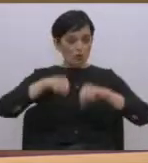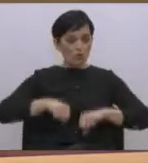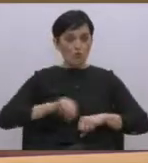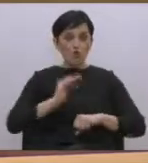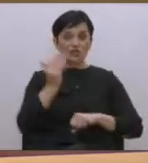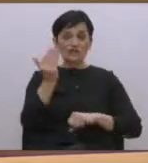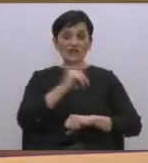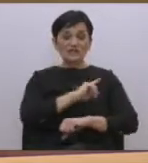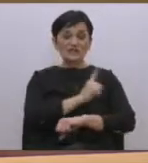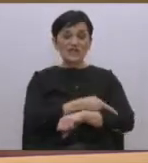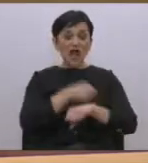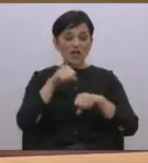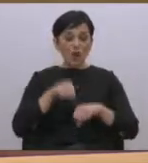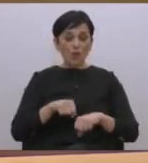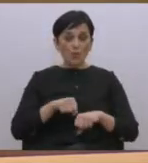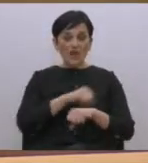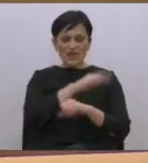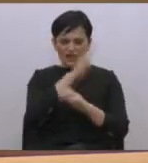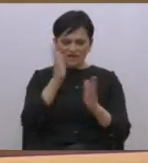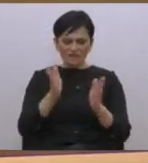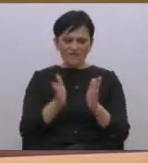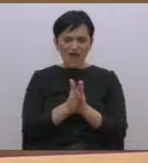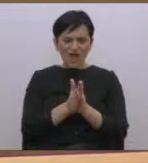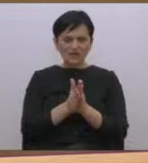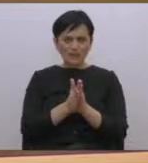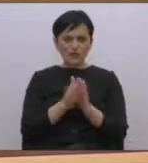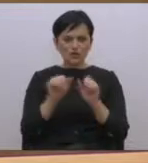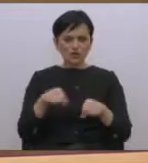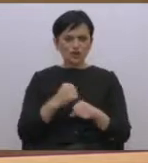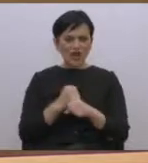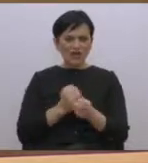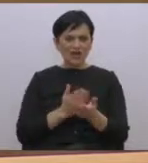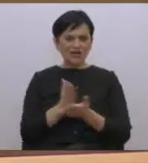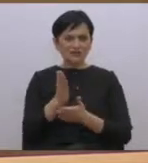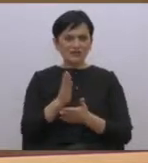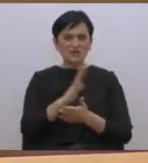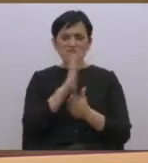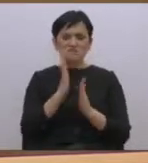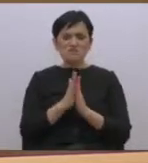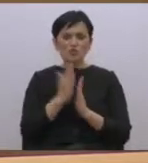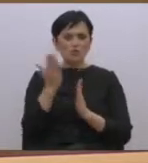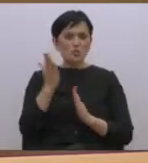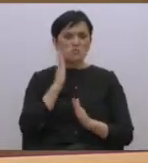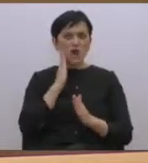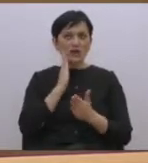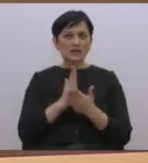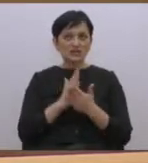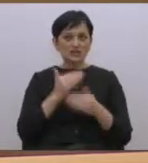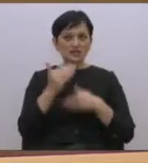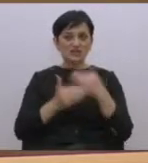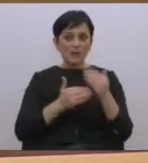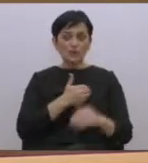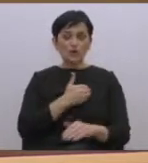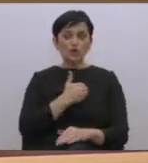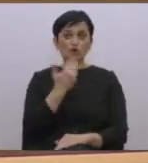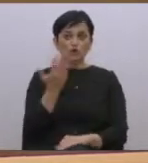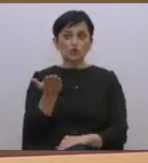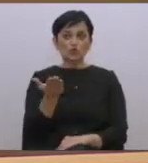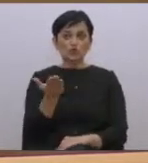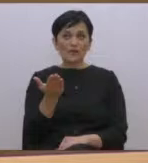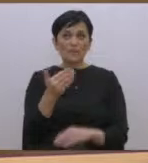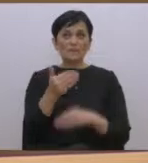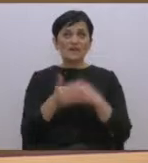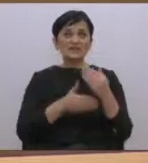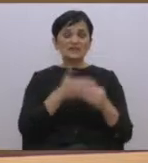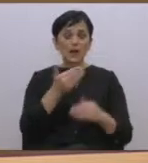khondet is zalaupleba ro qvelapris qvelaperi gagdiodet miuchedovat imisa ro qvelaperchi khart martali tsarmatebs gisurvet